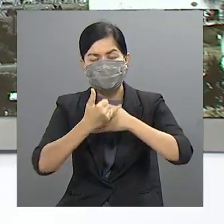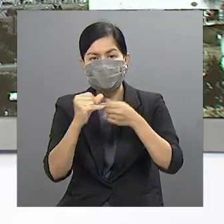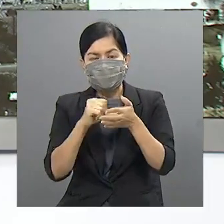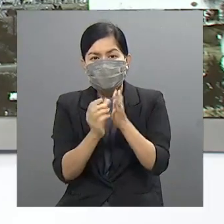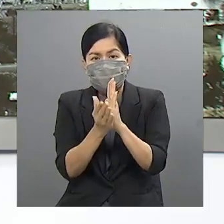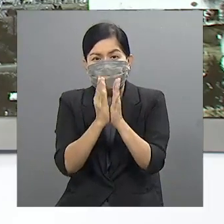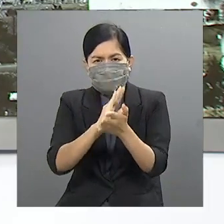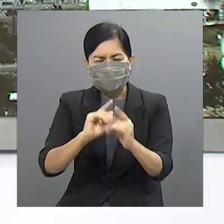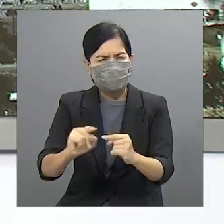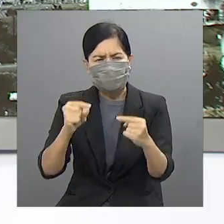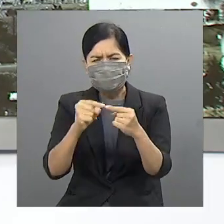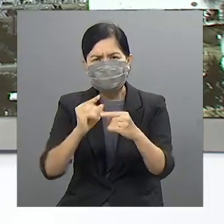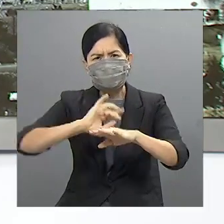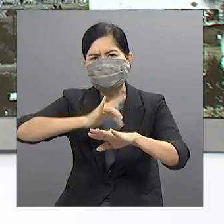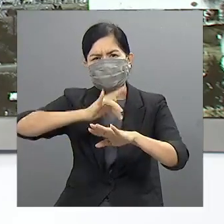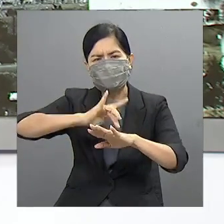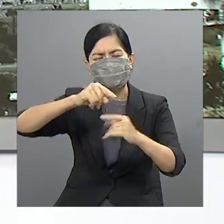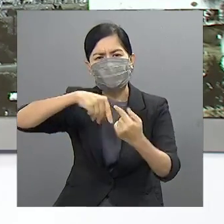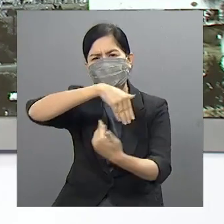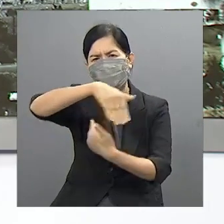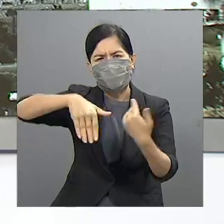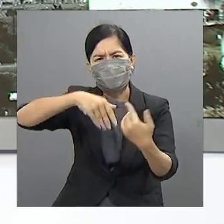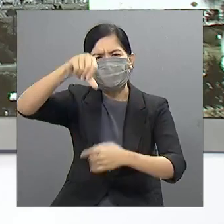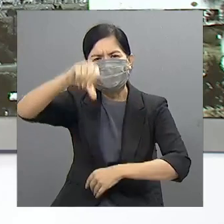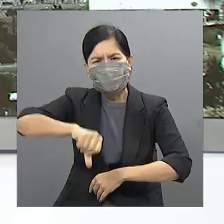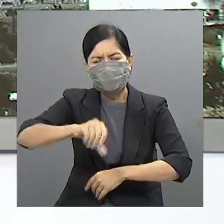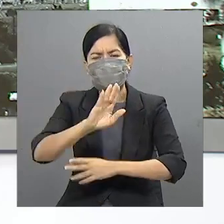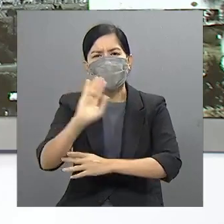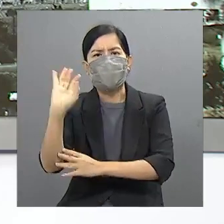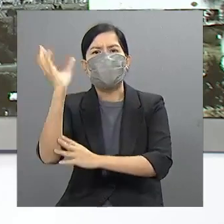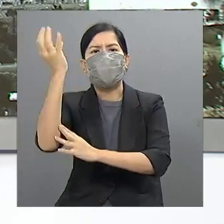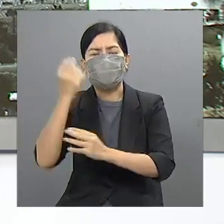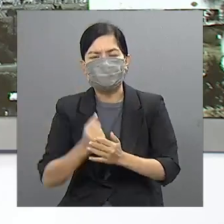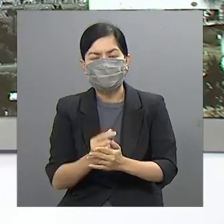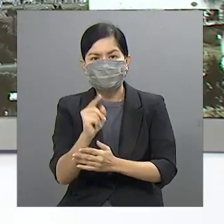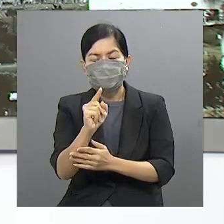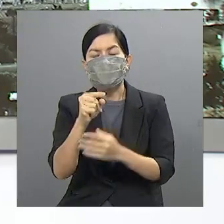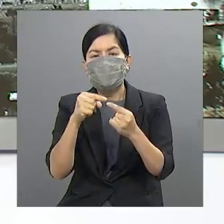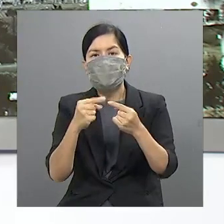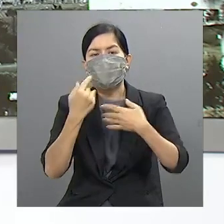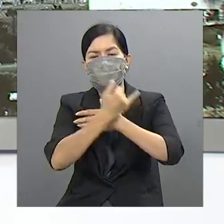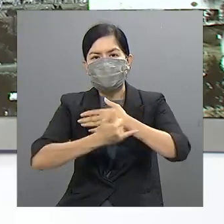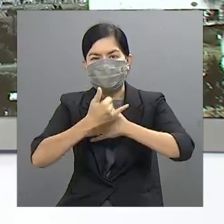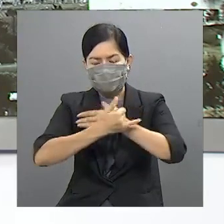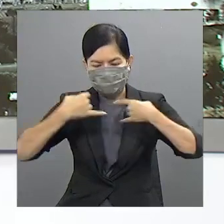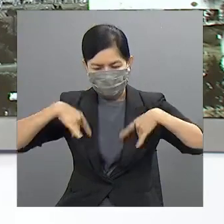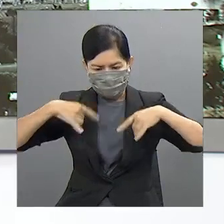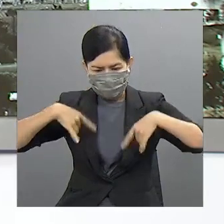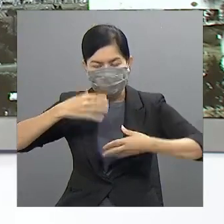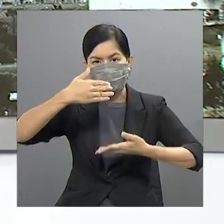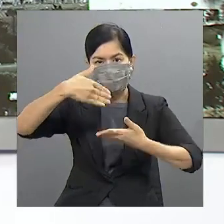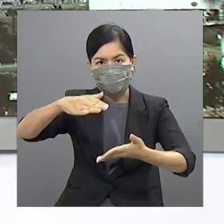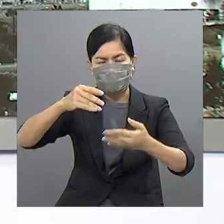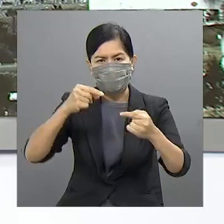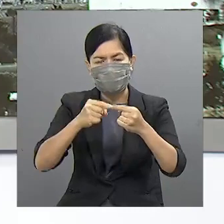หนึ่งของโลกก็ว่าได้ค่ะและในฐานะที่เป็นประเทศผู้ส่งออกถ่านหินรายใหญ่อันดับต้นๆรัฐบาลแทบจะทุกยุคทุกสมัย